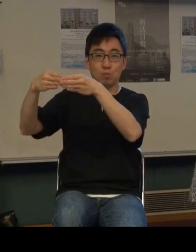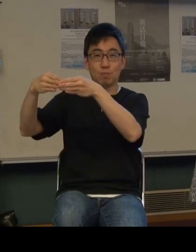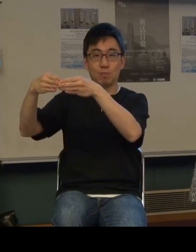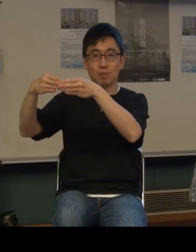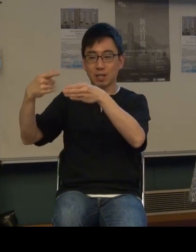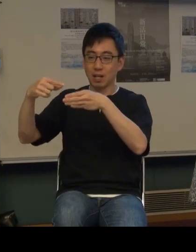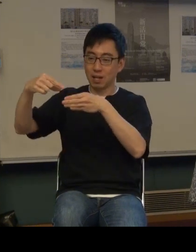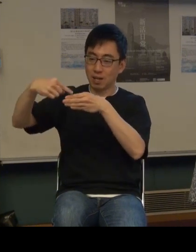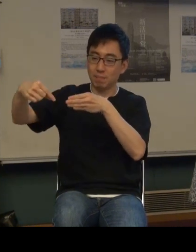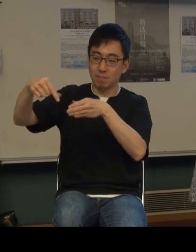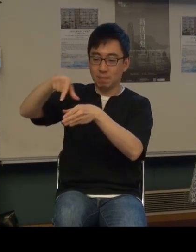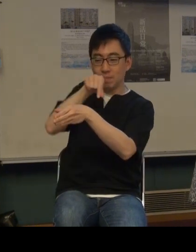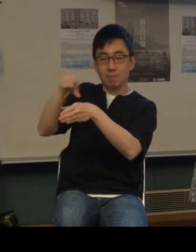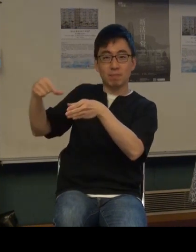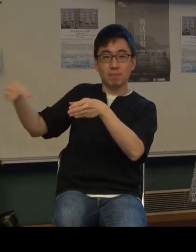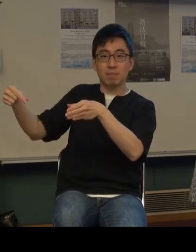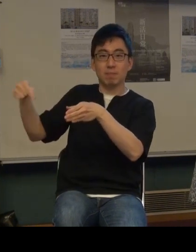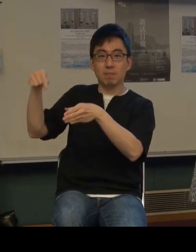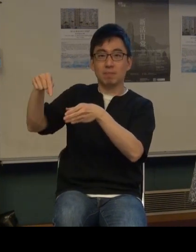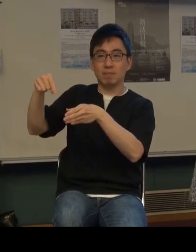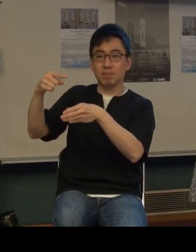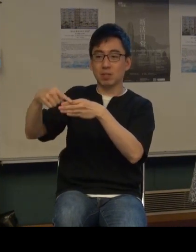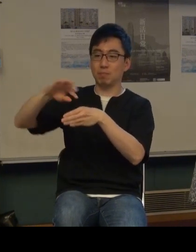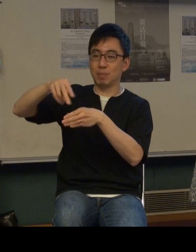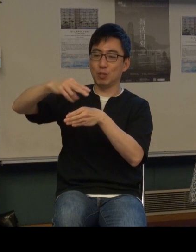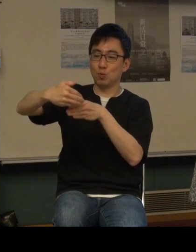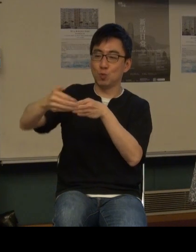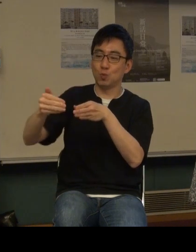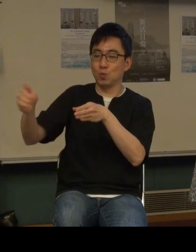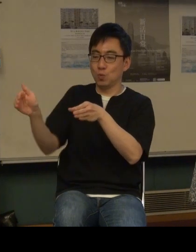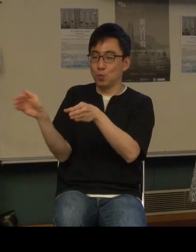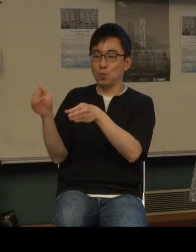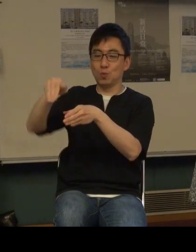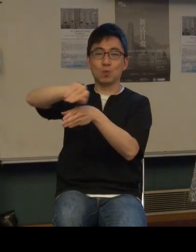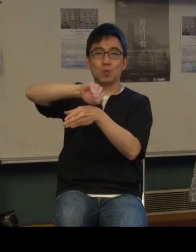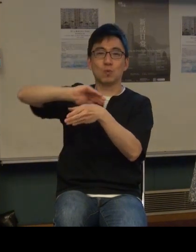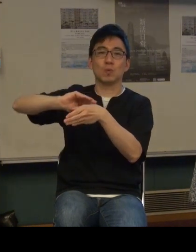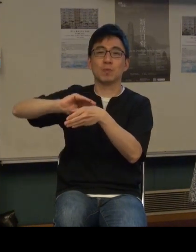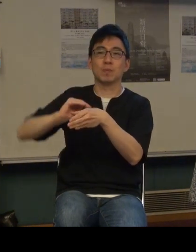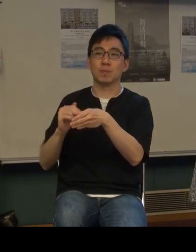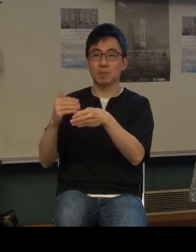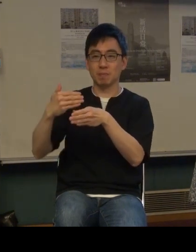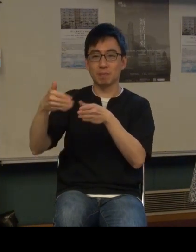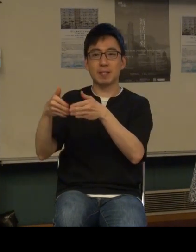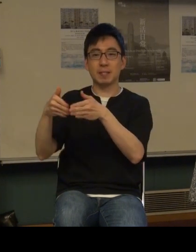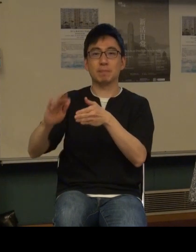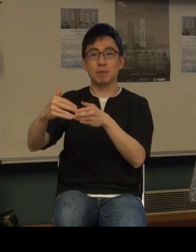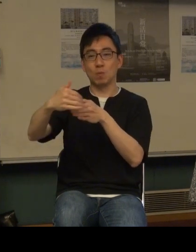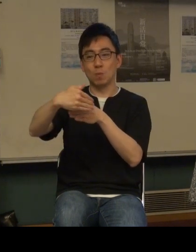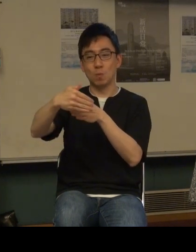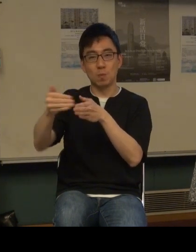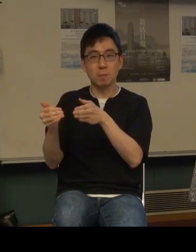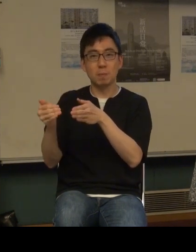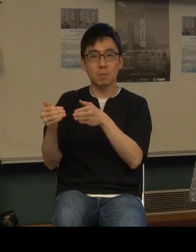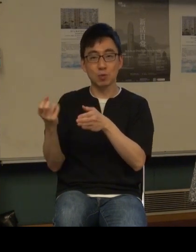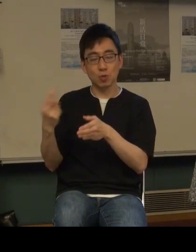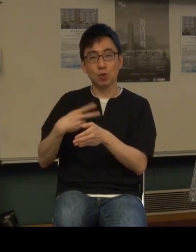每一隻角在這三隻角都是拋圓了的，都是拋圓了，而且它是用很